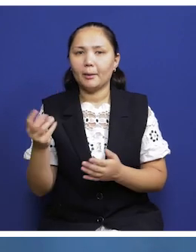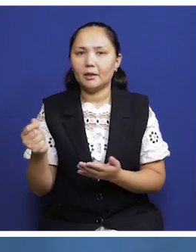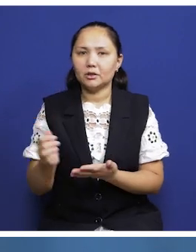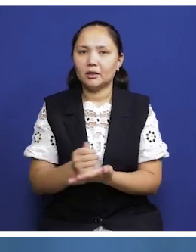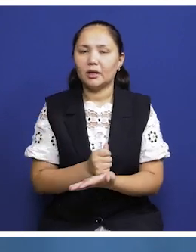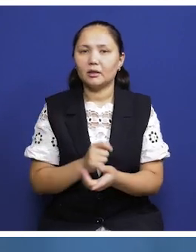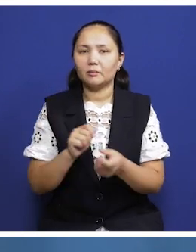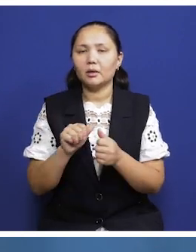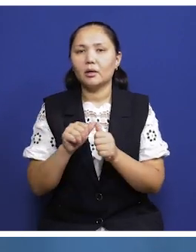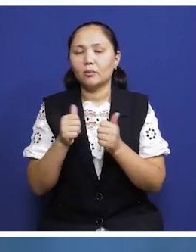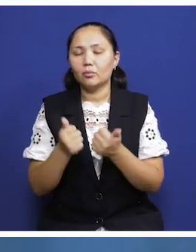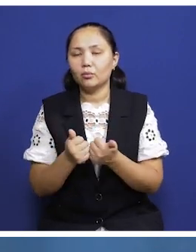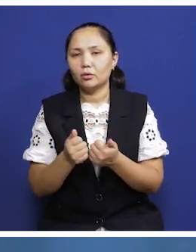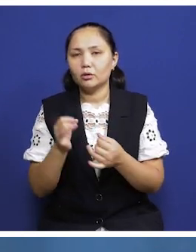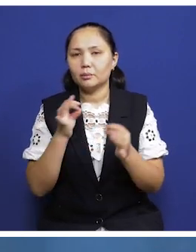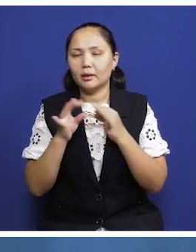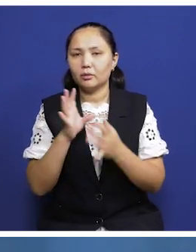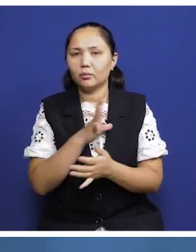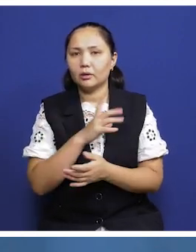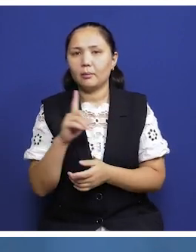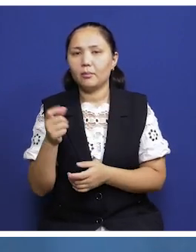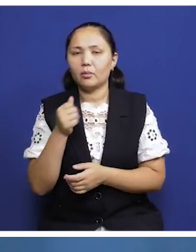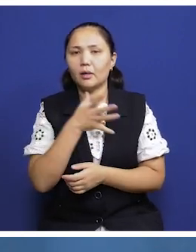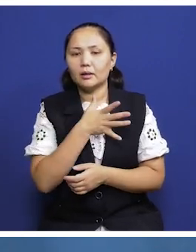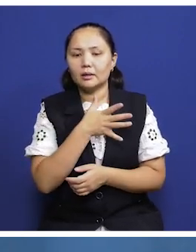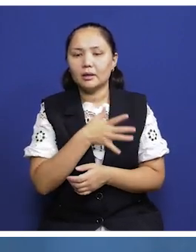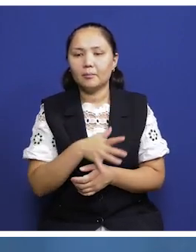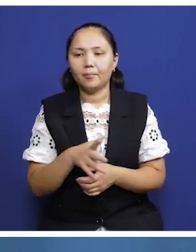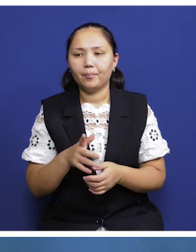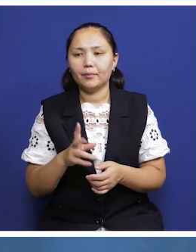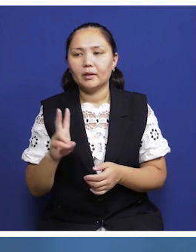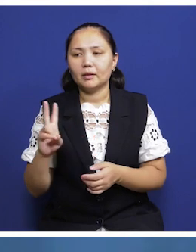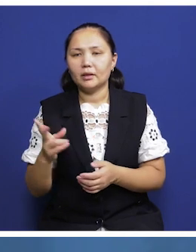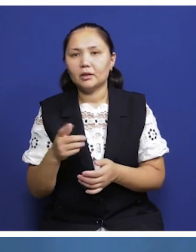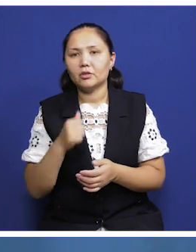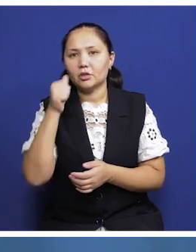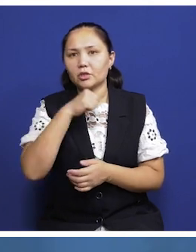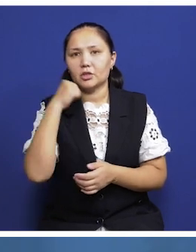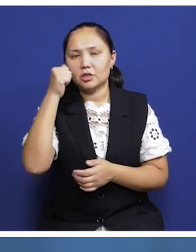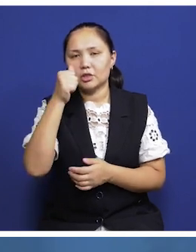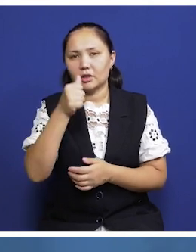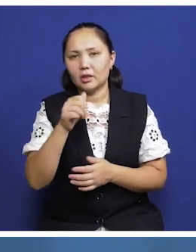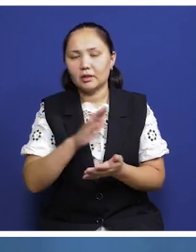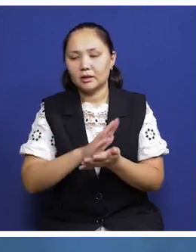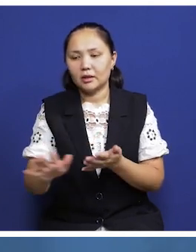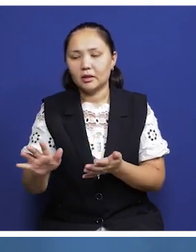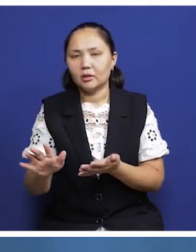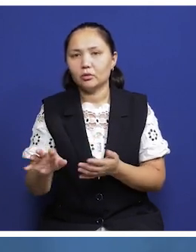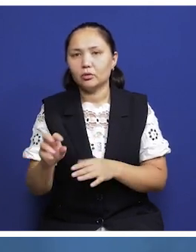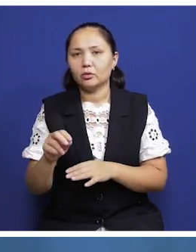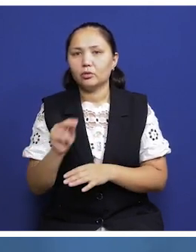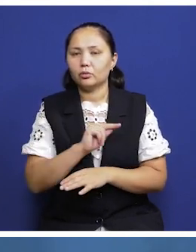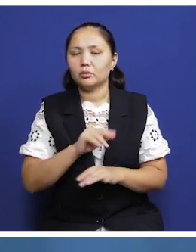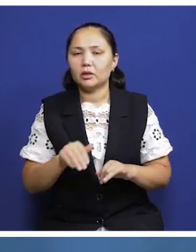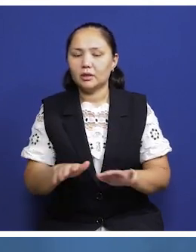күресіп отырамыз. Бірақ бір мезетте оларды өндіріп, сосын екінші жыл шықпайды деген ондай не жоқ дейді. Оны